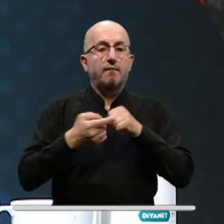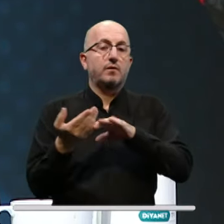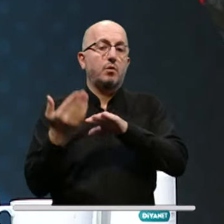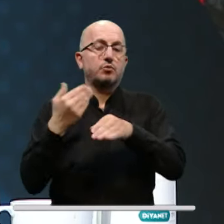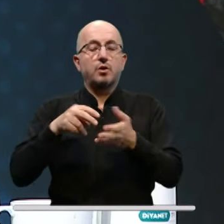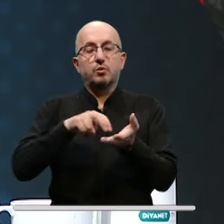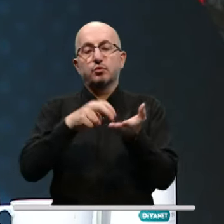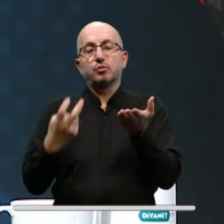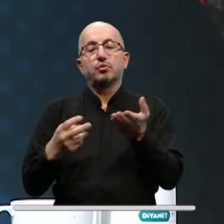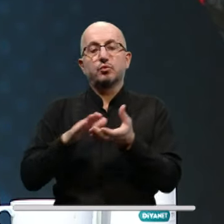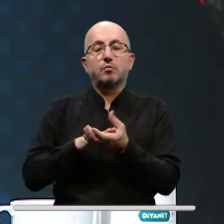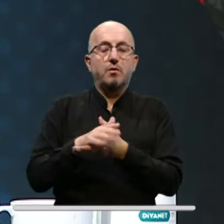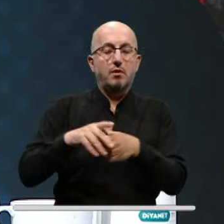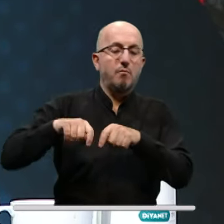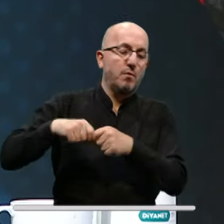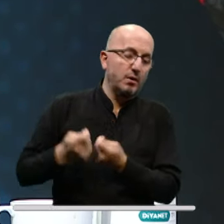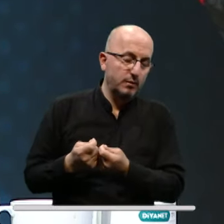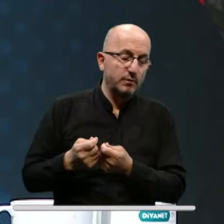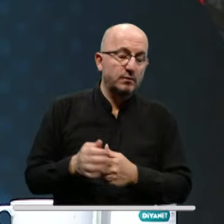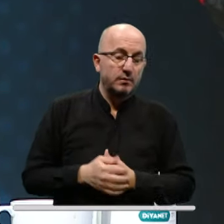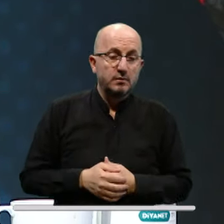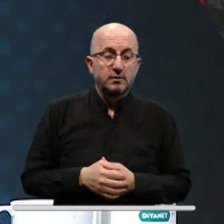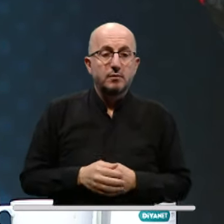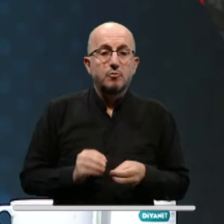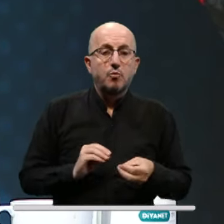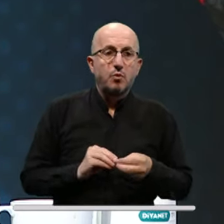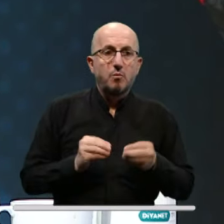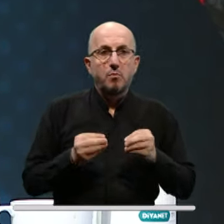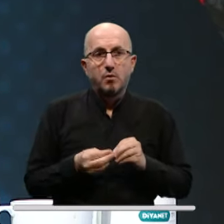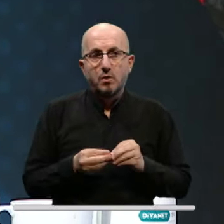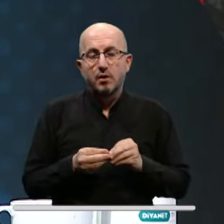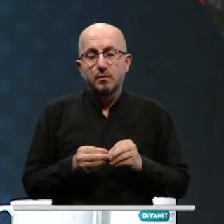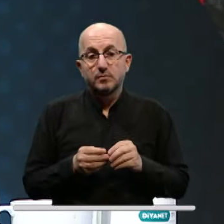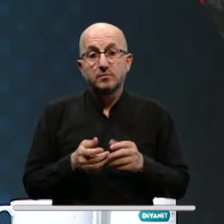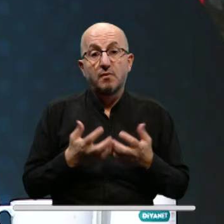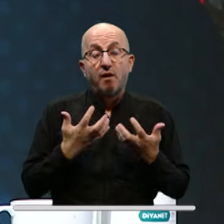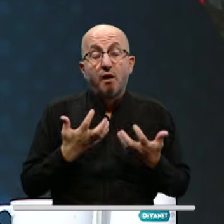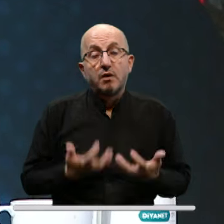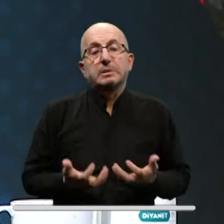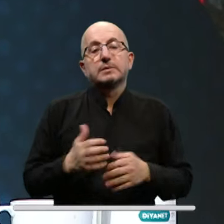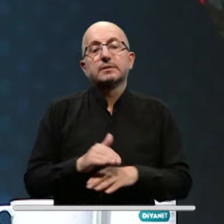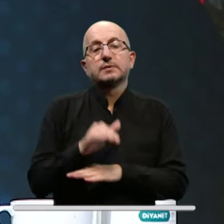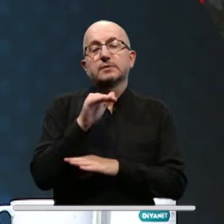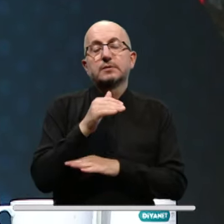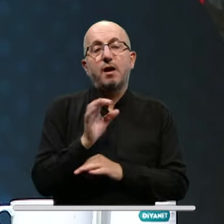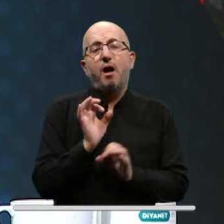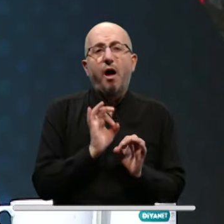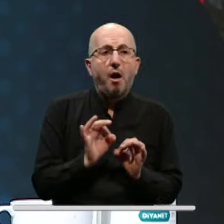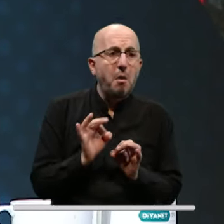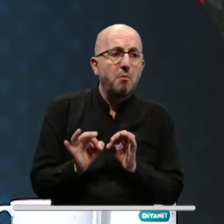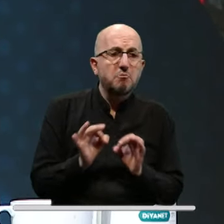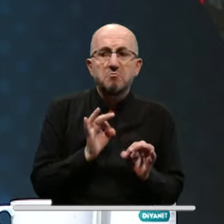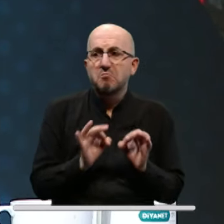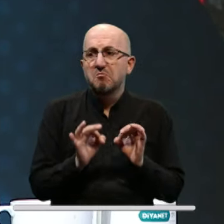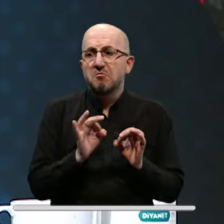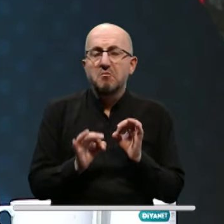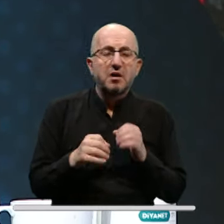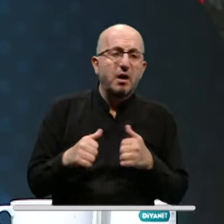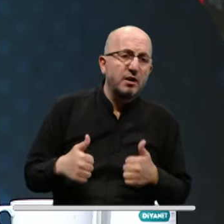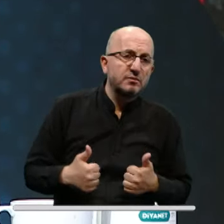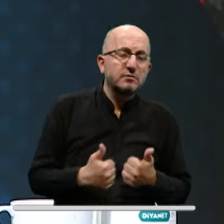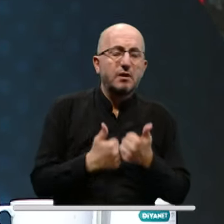düştüm, ayağımı kırdım. Bu sıkıntıyı biraz çok çektim. Sürekli bende böyle üstümde